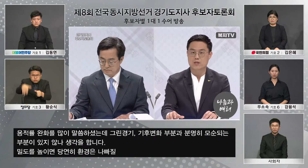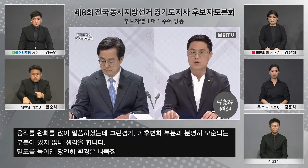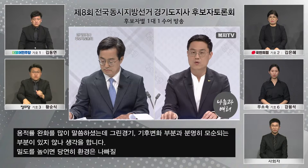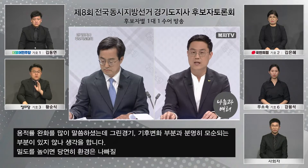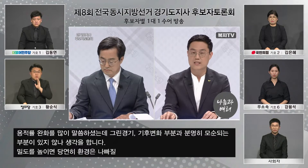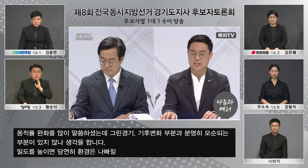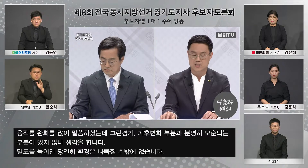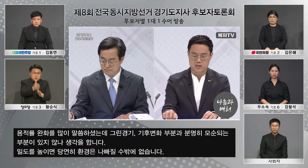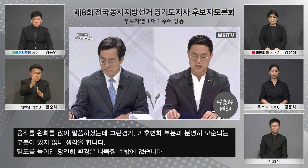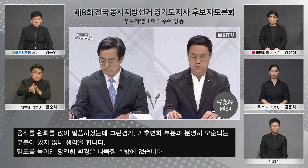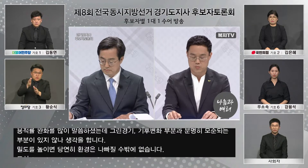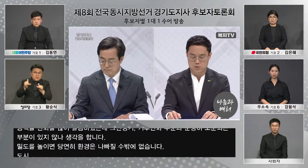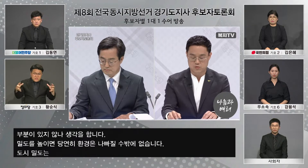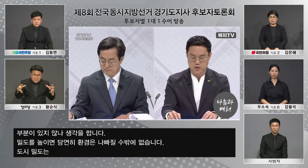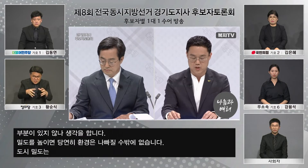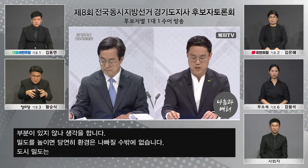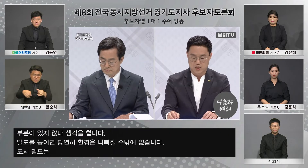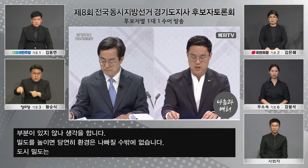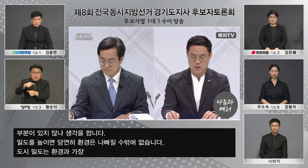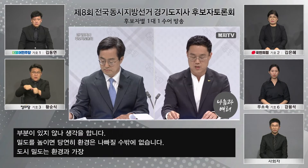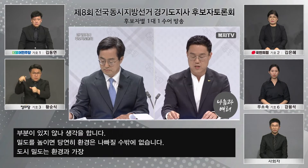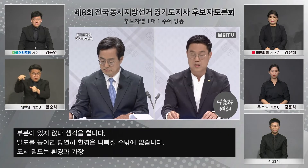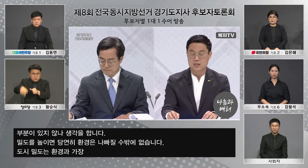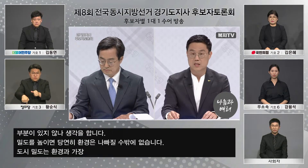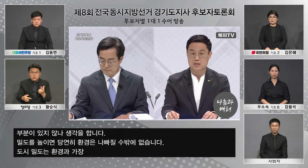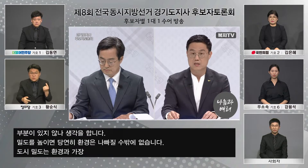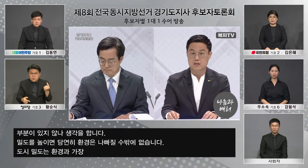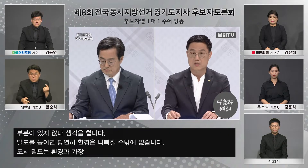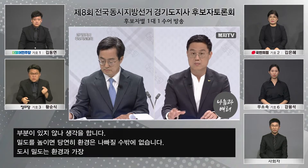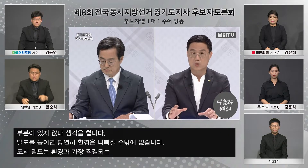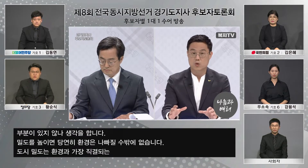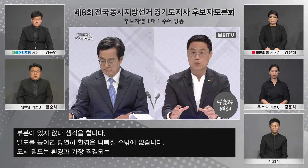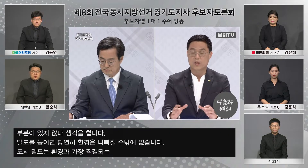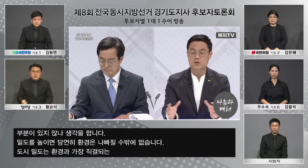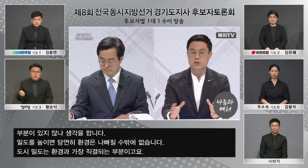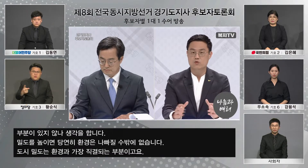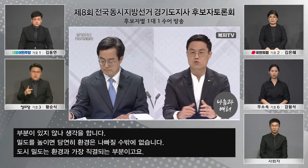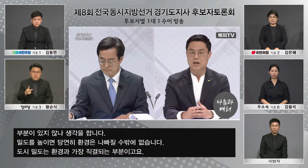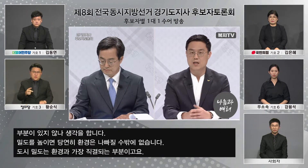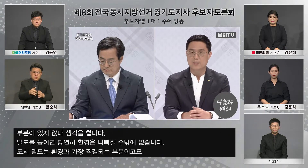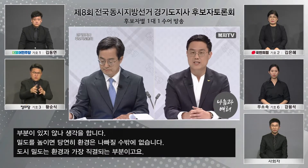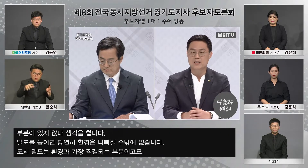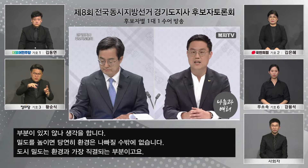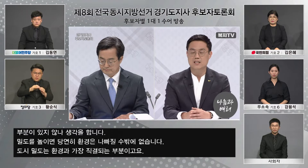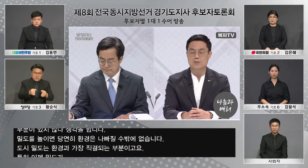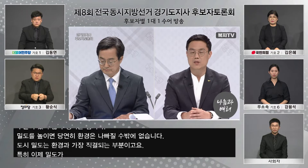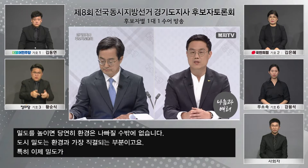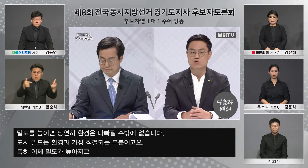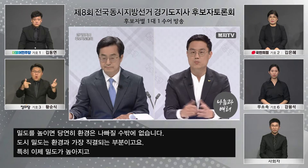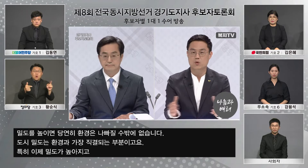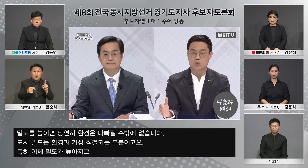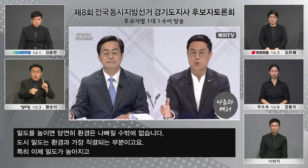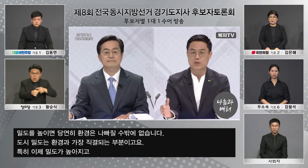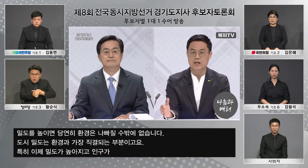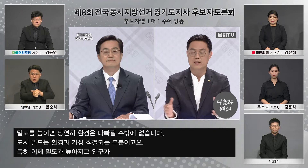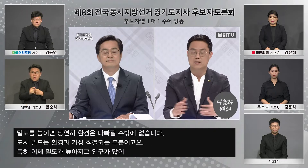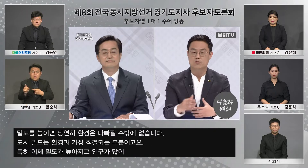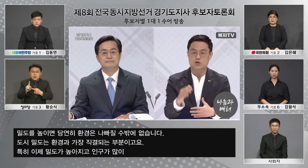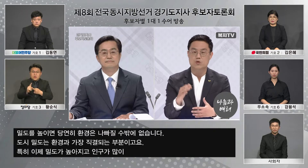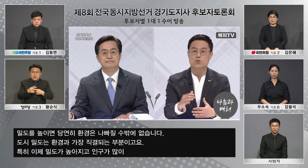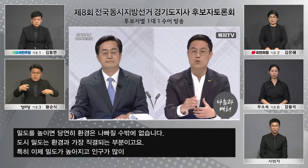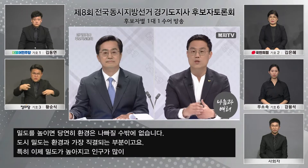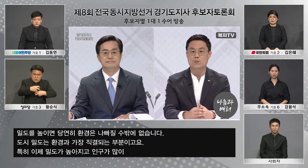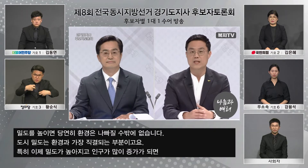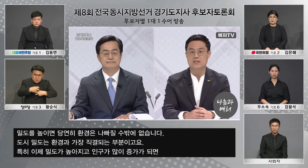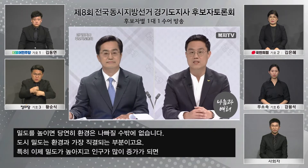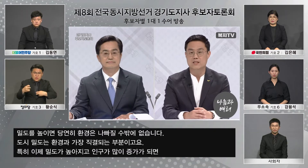밀도는 환경과 가장 직결되는 부분이고요. 특히 이제 밀도가 높아지고 인구가 많이 증가가 되면은 수평 교통량,